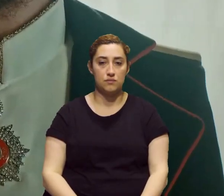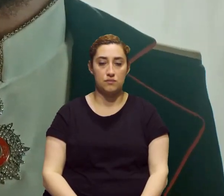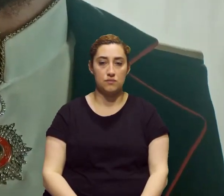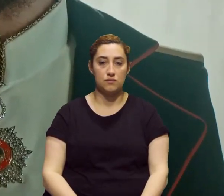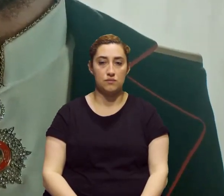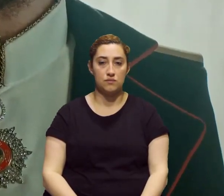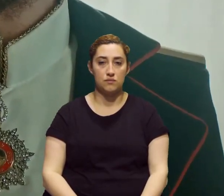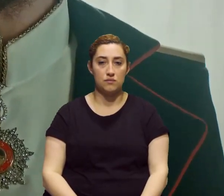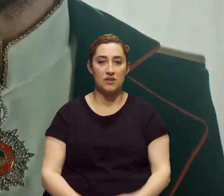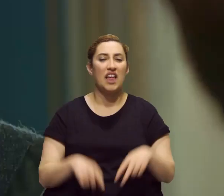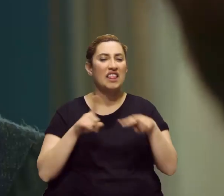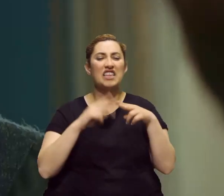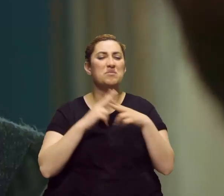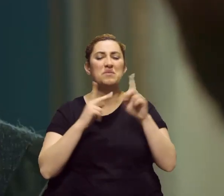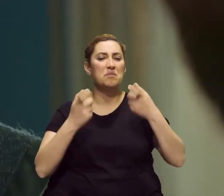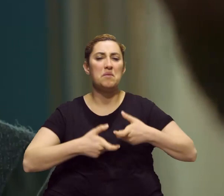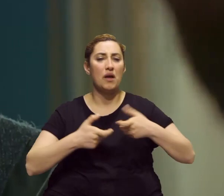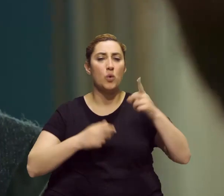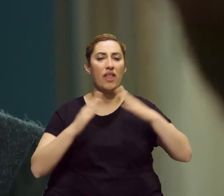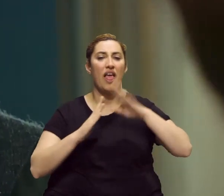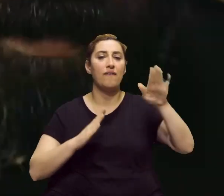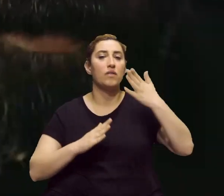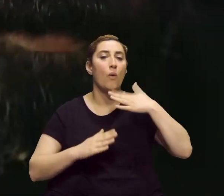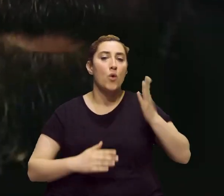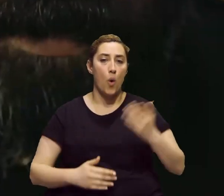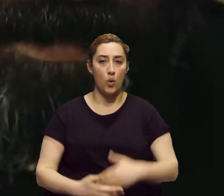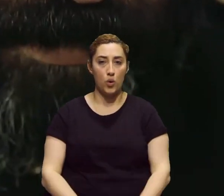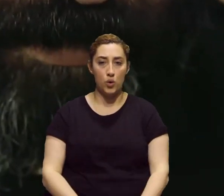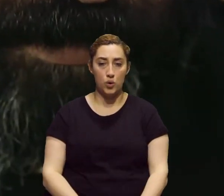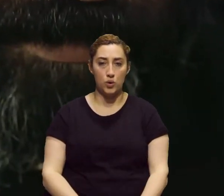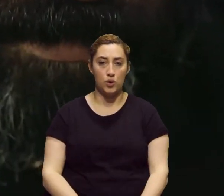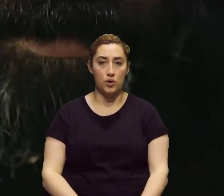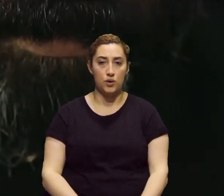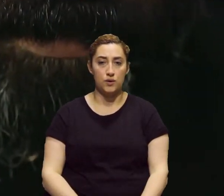sultana baktı. Necmi adında bir gardiyan. O da evinde yok.